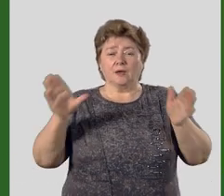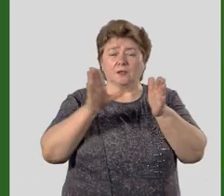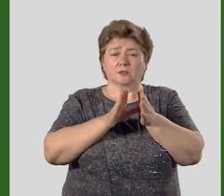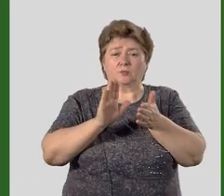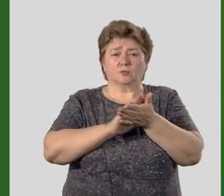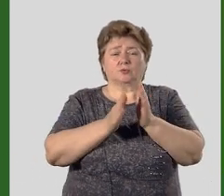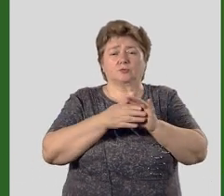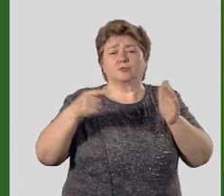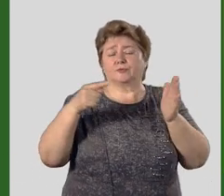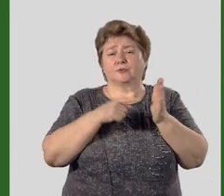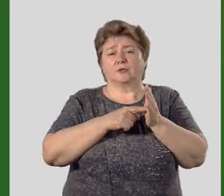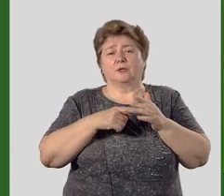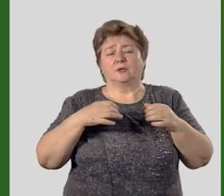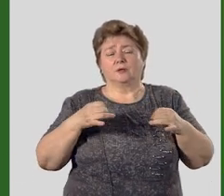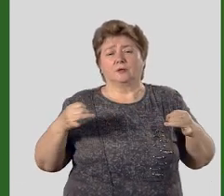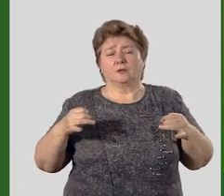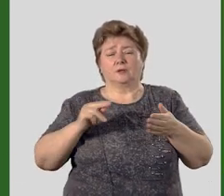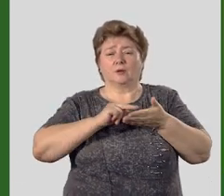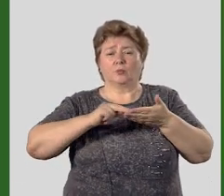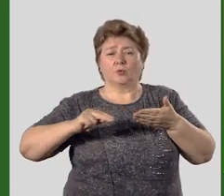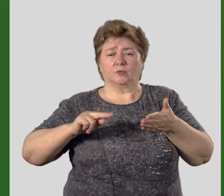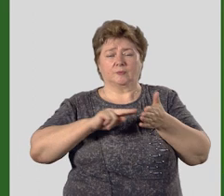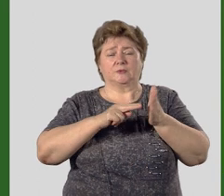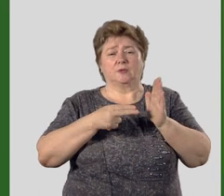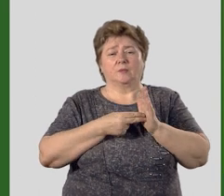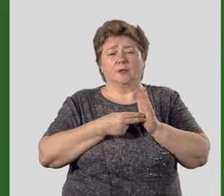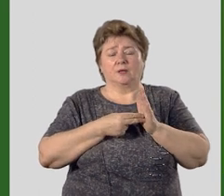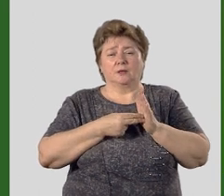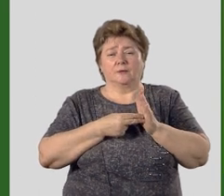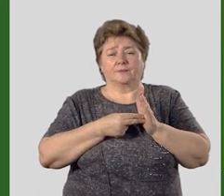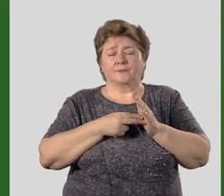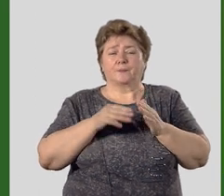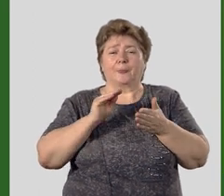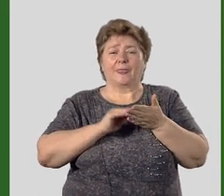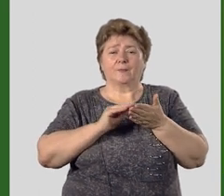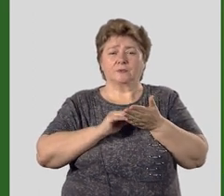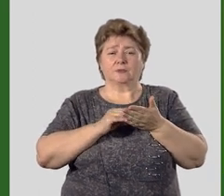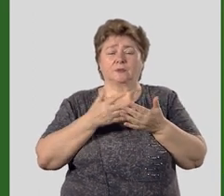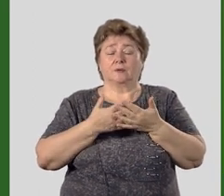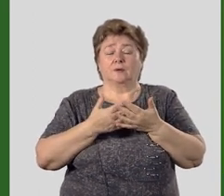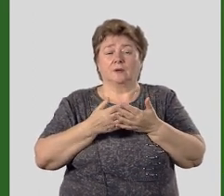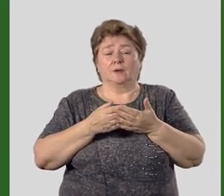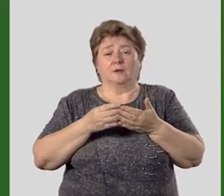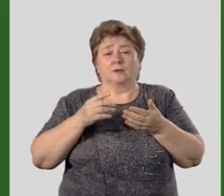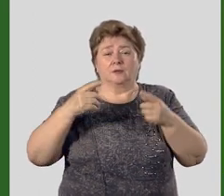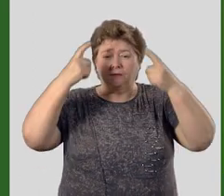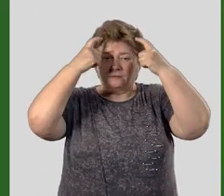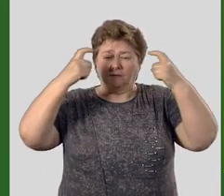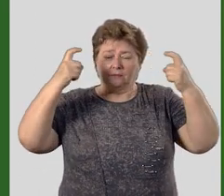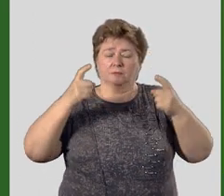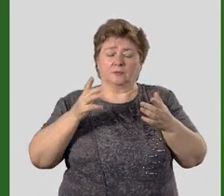помощью условных знаков и подписей на плане часто показывают справочную